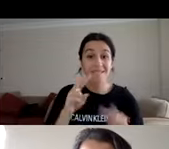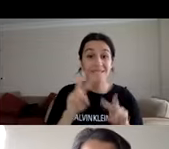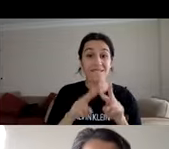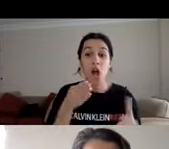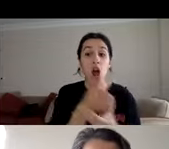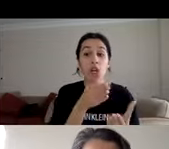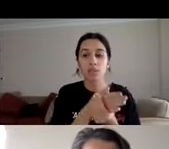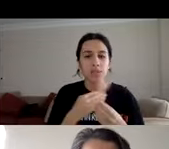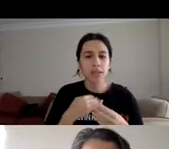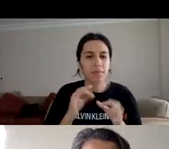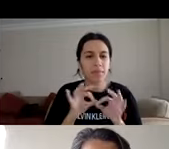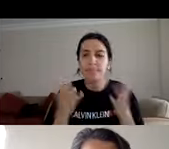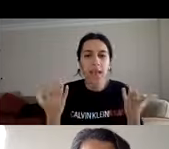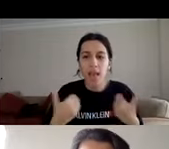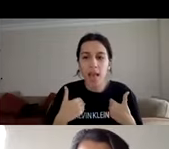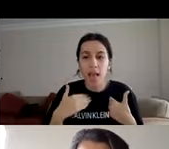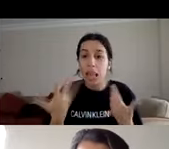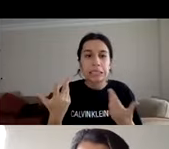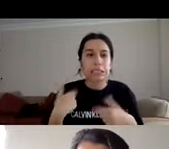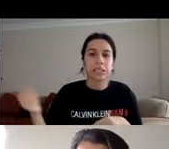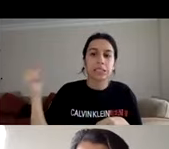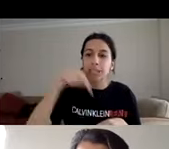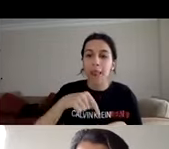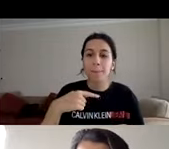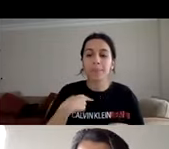erişilebilirliğiyle ilişkimle, kullanıcı deneyiminden nasıl buraya geldim? Orası bizim